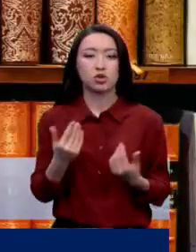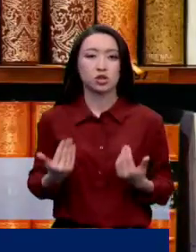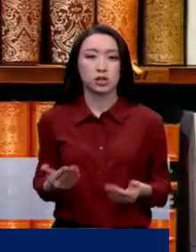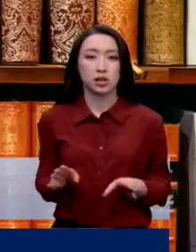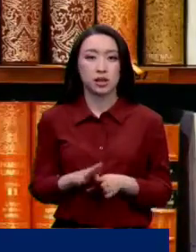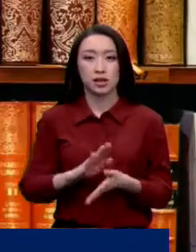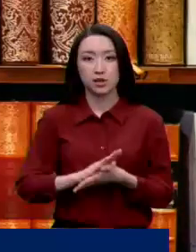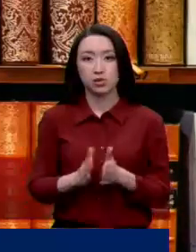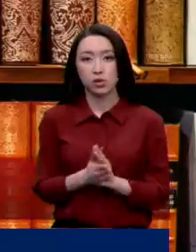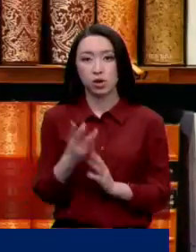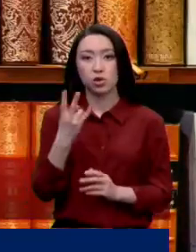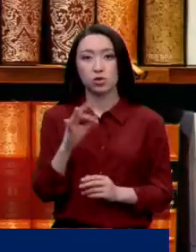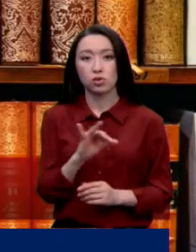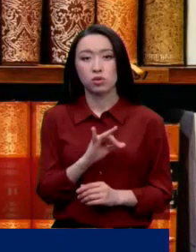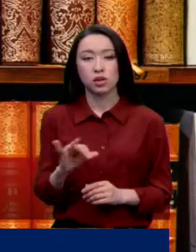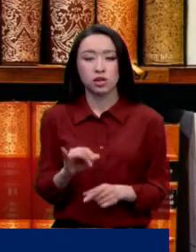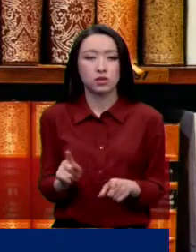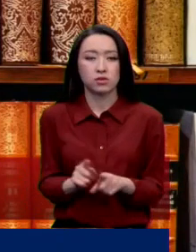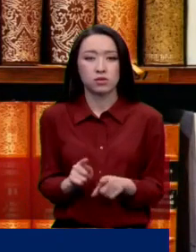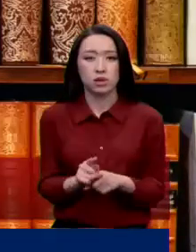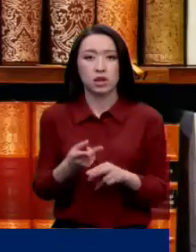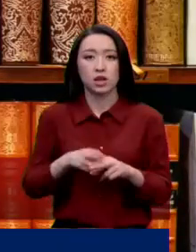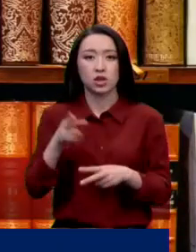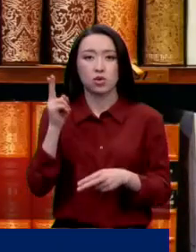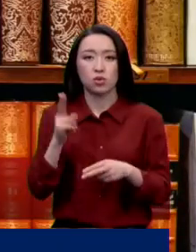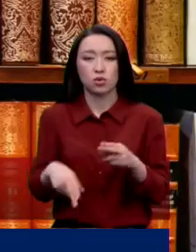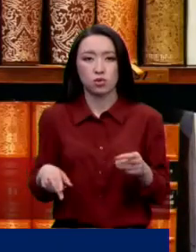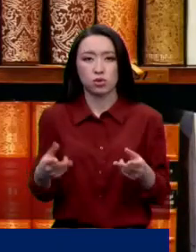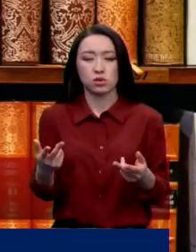ситуация. Вот. Ну и все, то есть это кончится